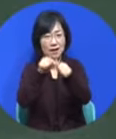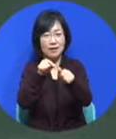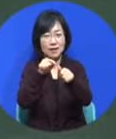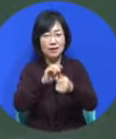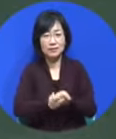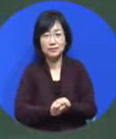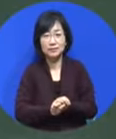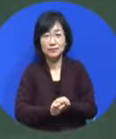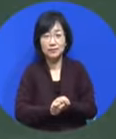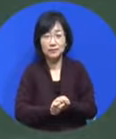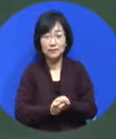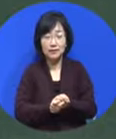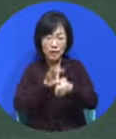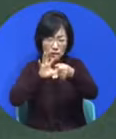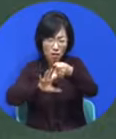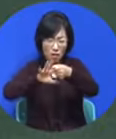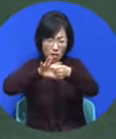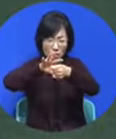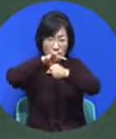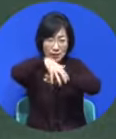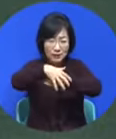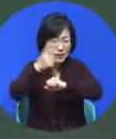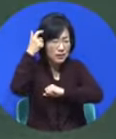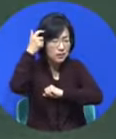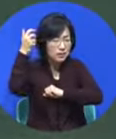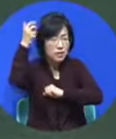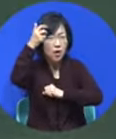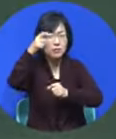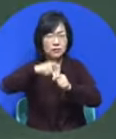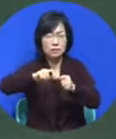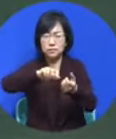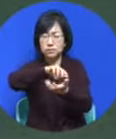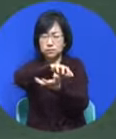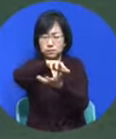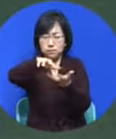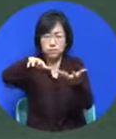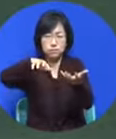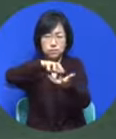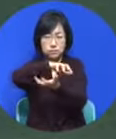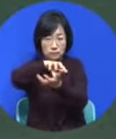꺾어라 세계는 영적으로 어려 속지 말고 지금부터